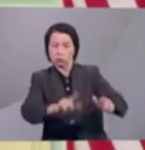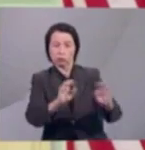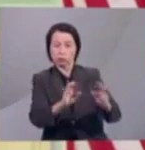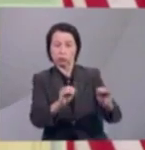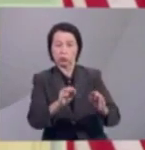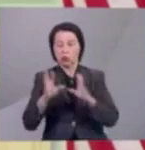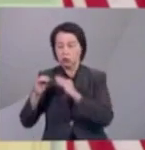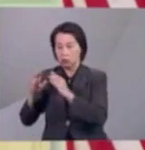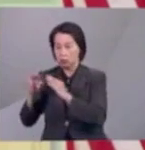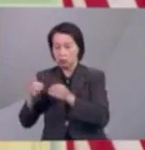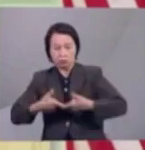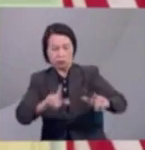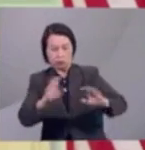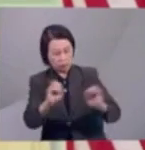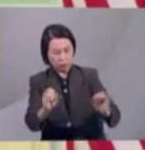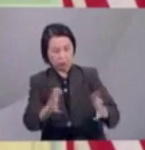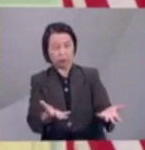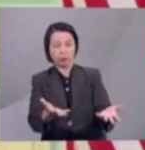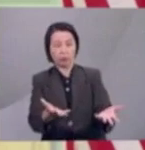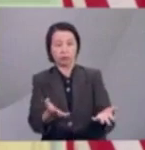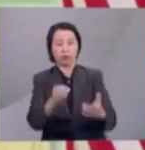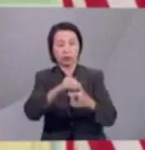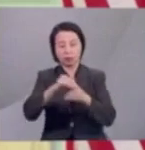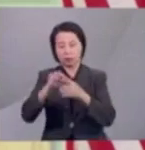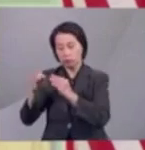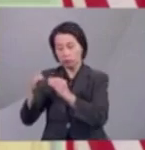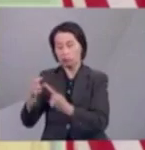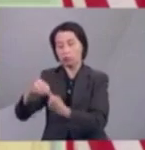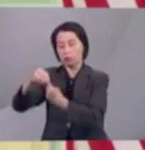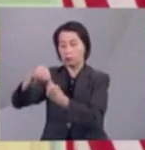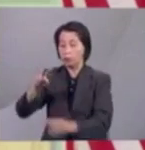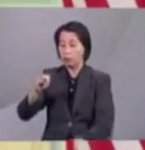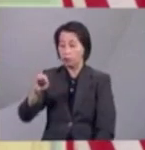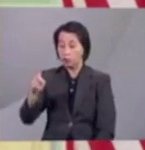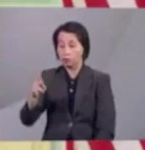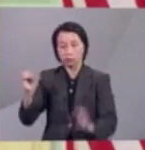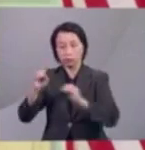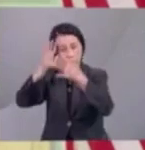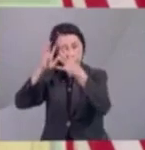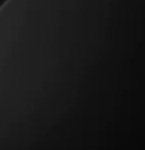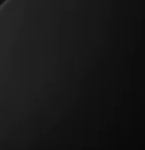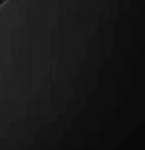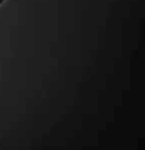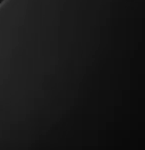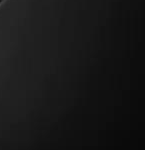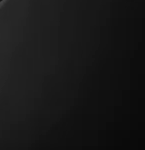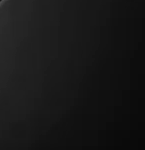mesyuarat khas menteri sekalipun ataupun mesyuarat khas MKN. Tidak ada keputusan kita buat.